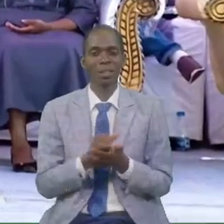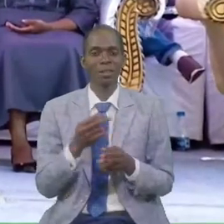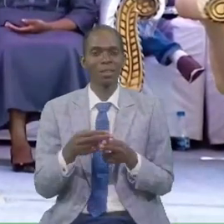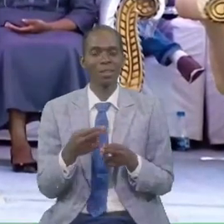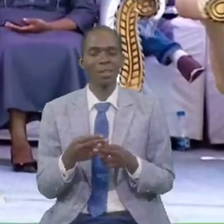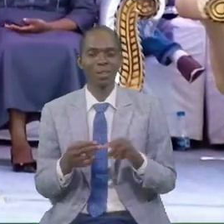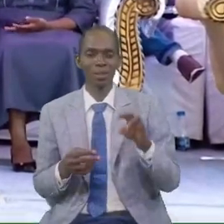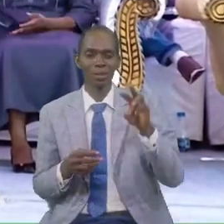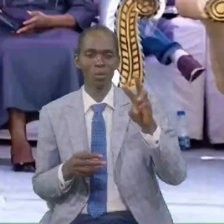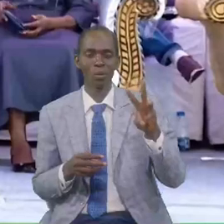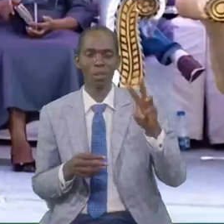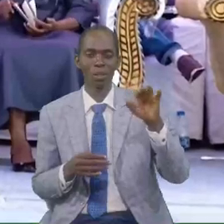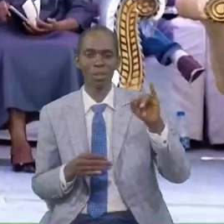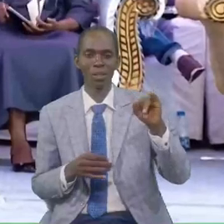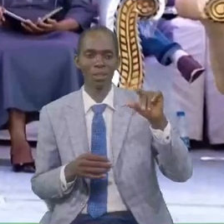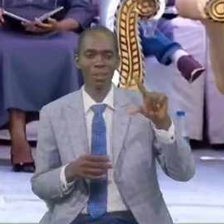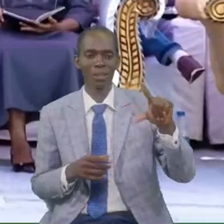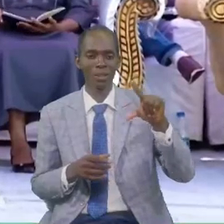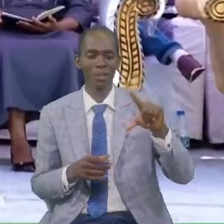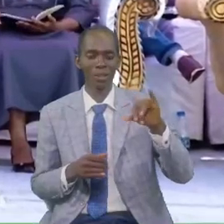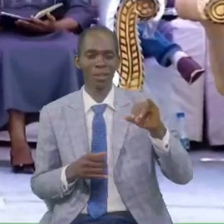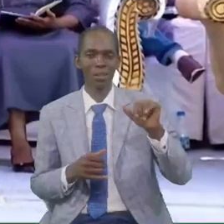Que ce nom William.